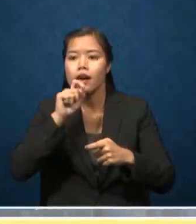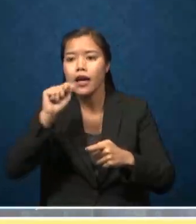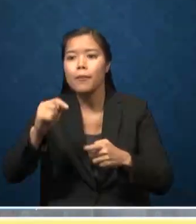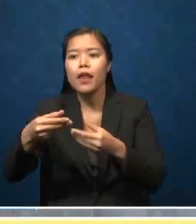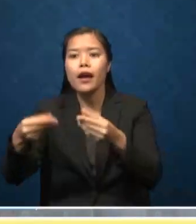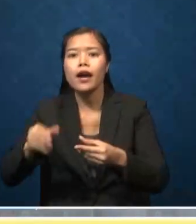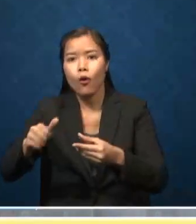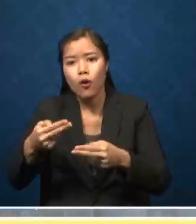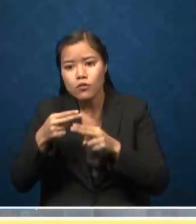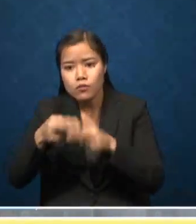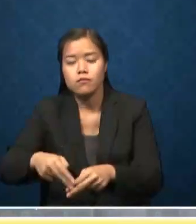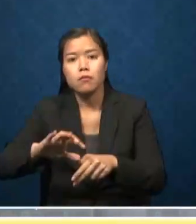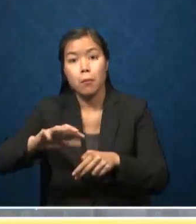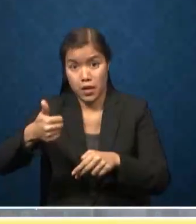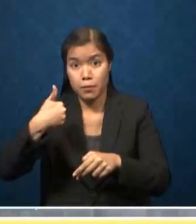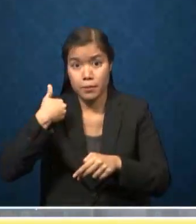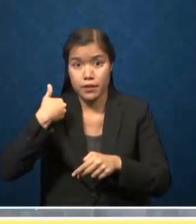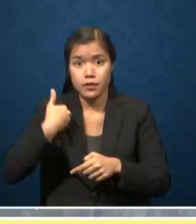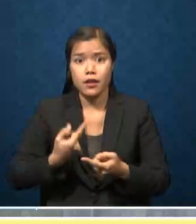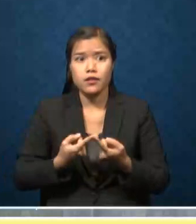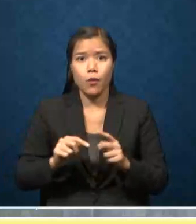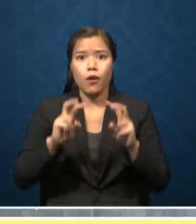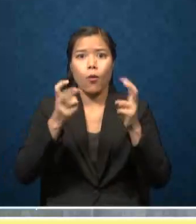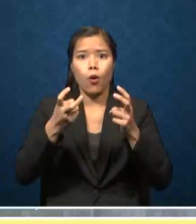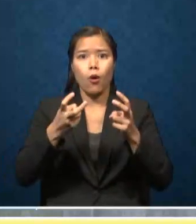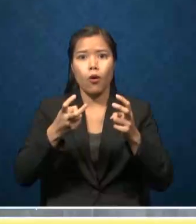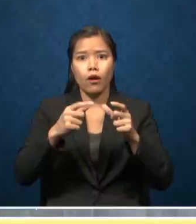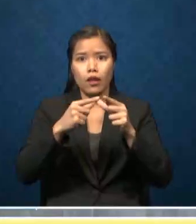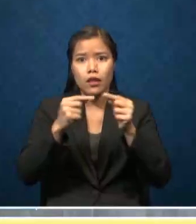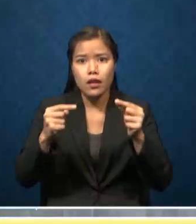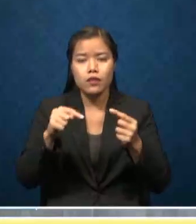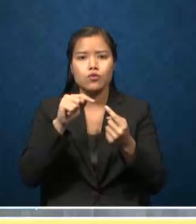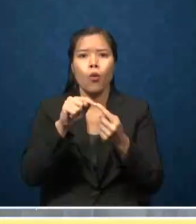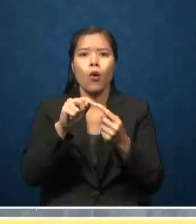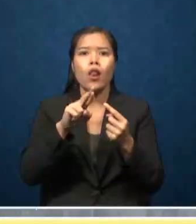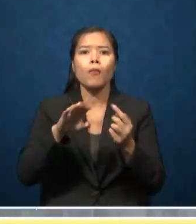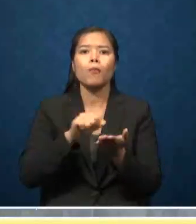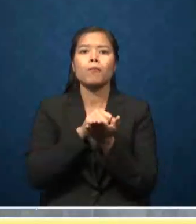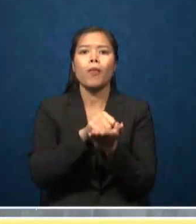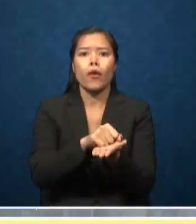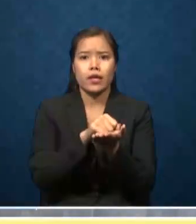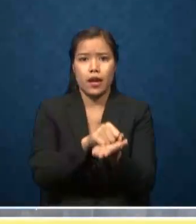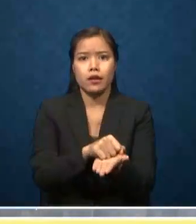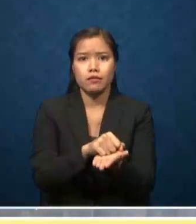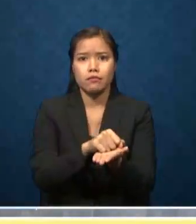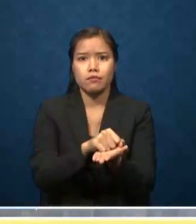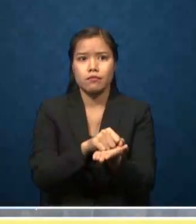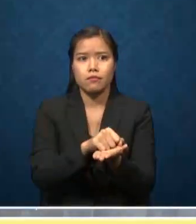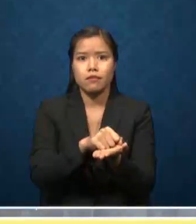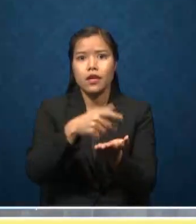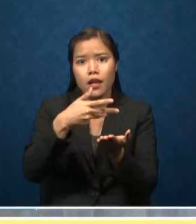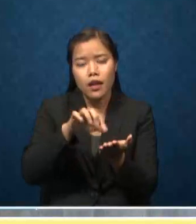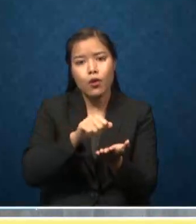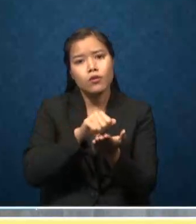นะแต่ผมคิดว่าดูเหมือนชื่อเรื่องใหญ่ของท่านเนี่ยเป็นระบบบริการแล้วท่านไปแตะเรื่องระบบขั้นกลาง